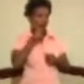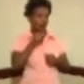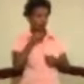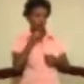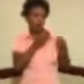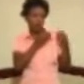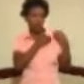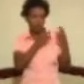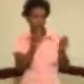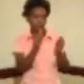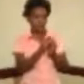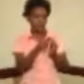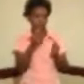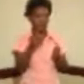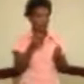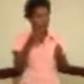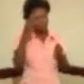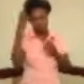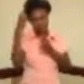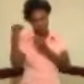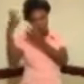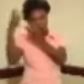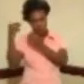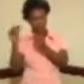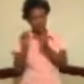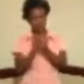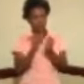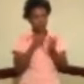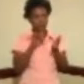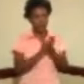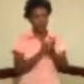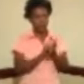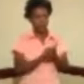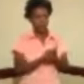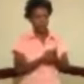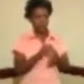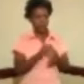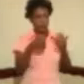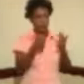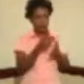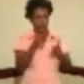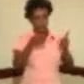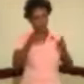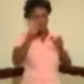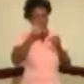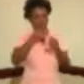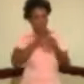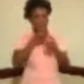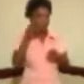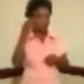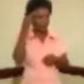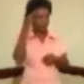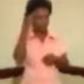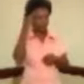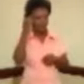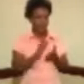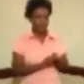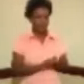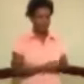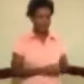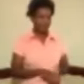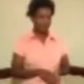Martelly. Donc, nous faisons expérience dans la caille déjà. Population font choix déjà. M'a dit, tête calée, net à l'coller, tête calée, tout vous calé, ne pas jamais calé tête calée.